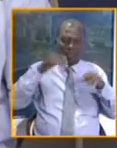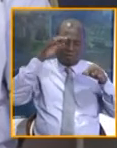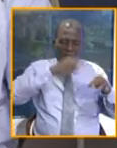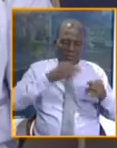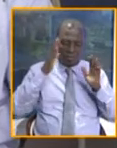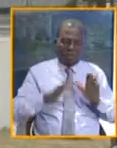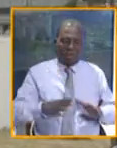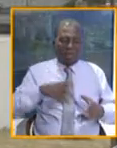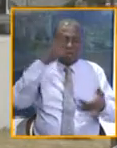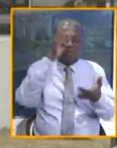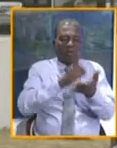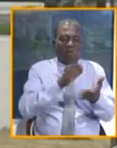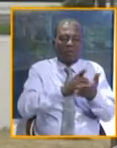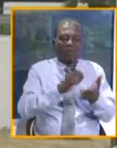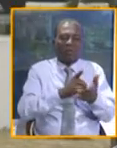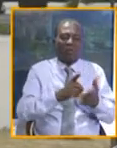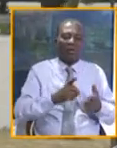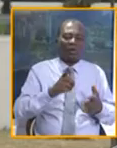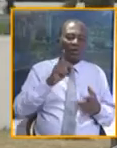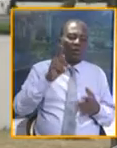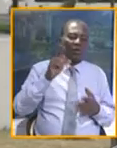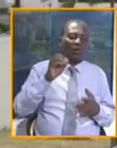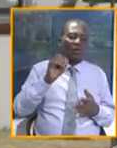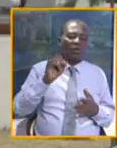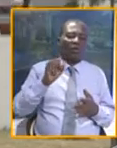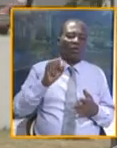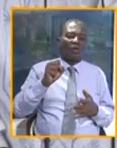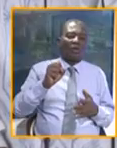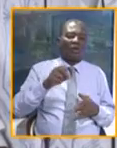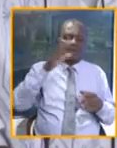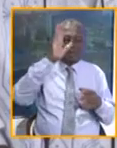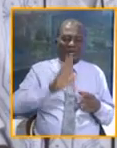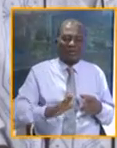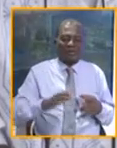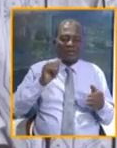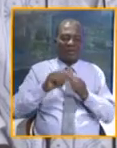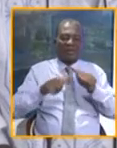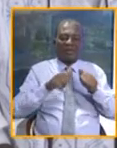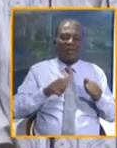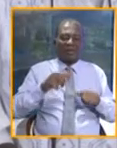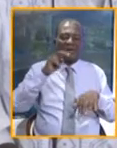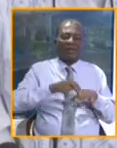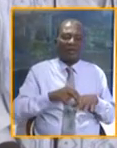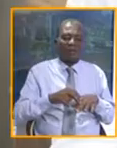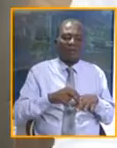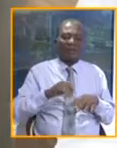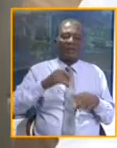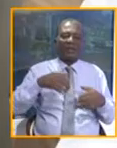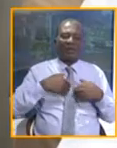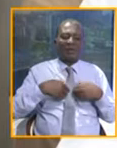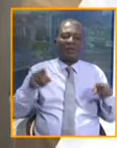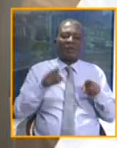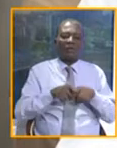bénéficiaires, le docteur Komissiri Danyogo a salué à sa juste valeur cette action de solidarité. Il a